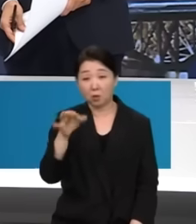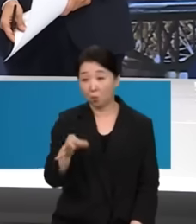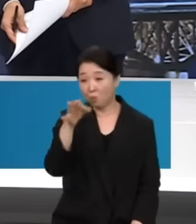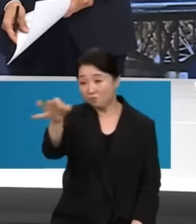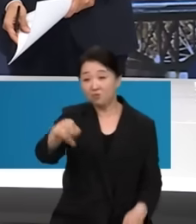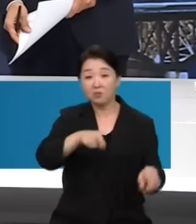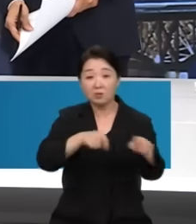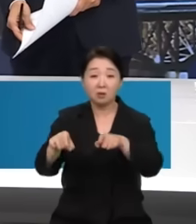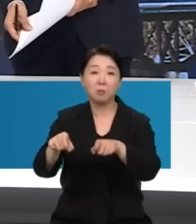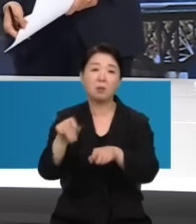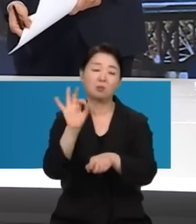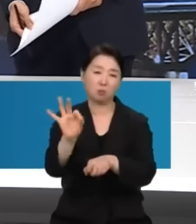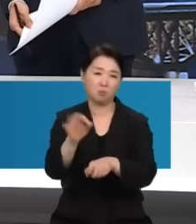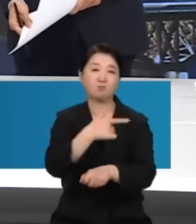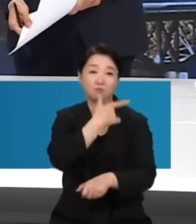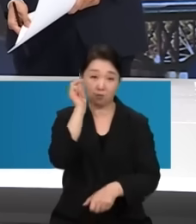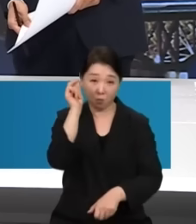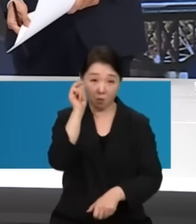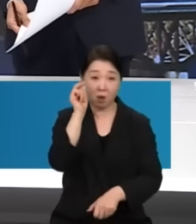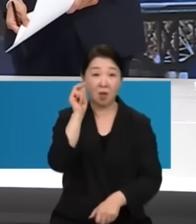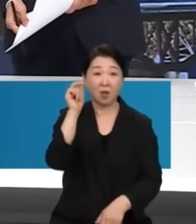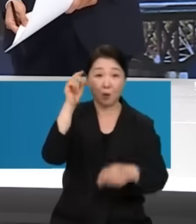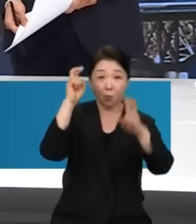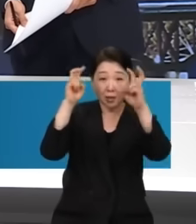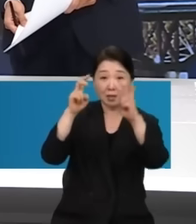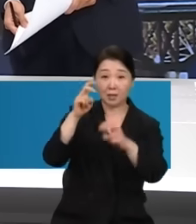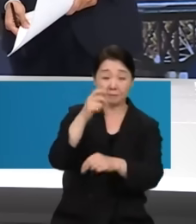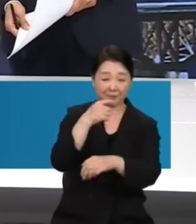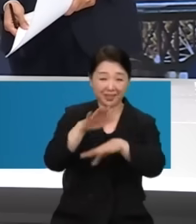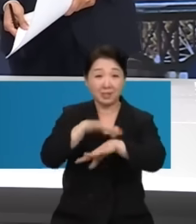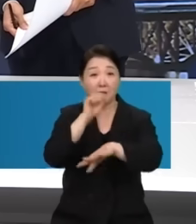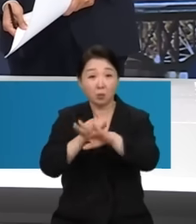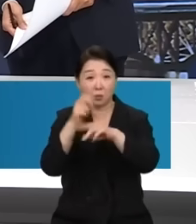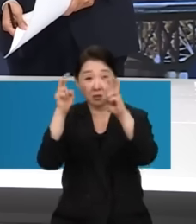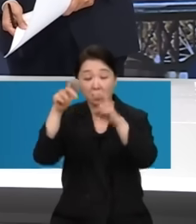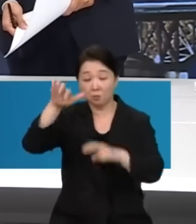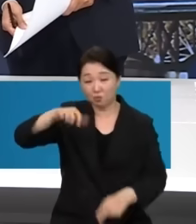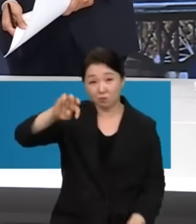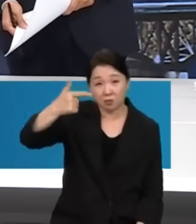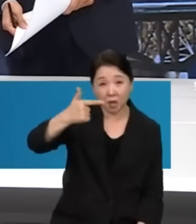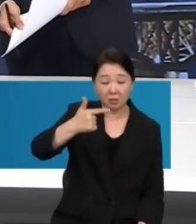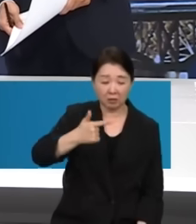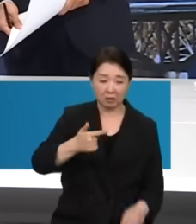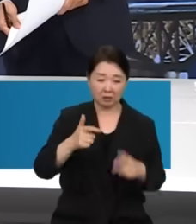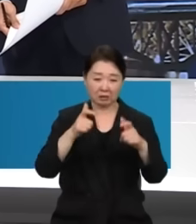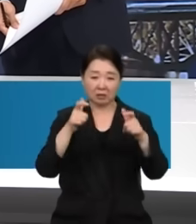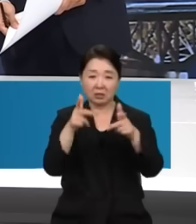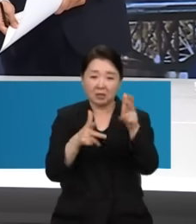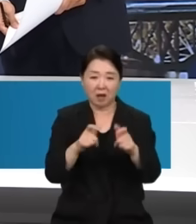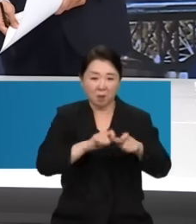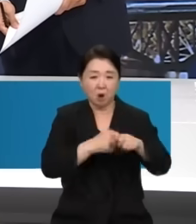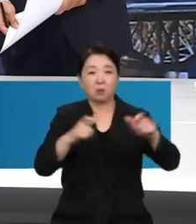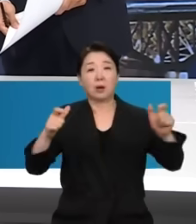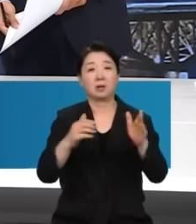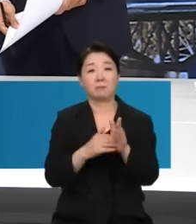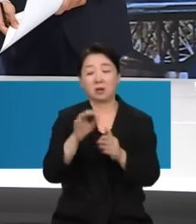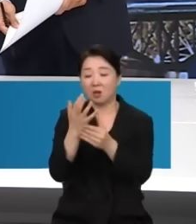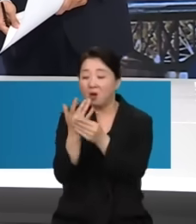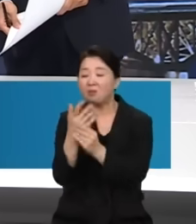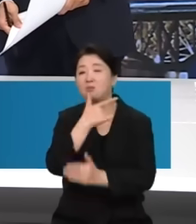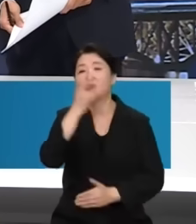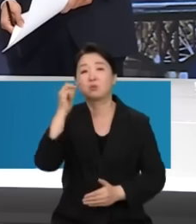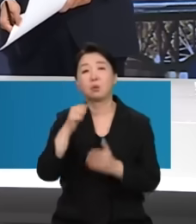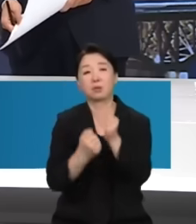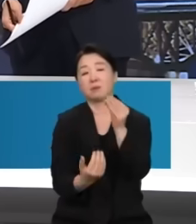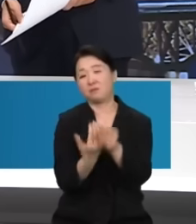사태는 자금난 때문입니다. 모 회사인 싱가포르 기업 큐텐이 무리하게 사업을 확장하다 현금이 부족해지면서